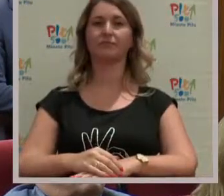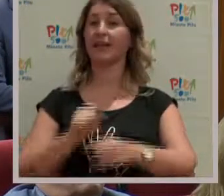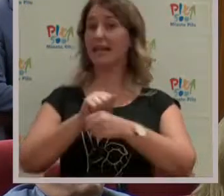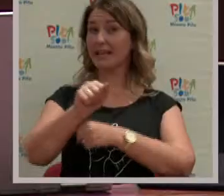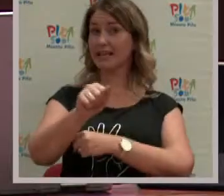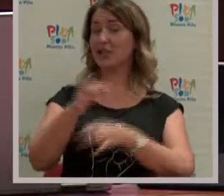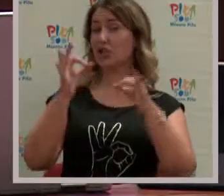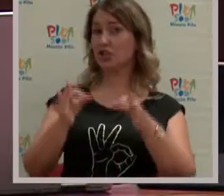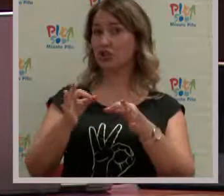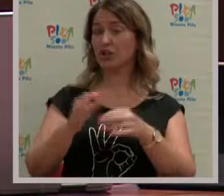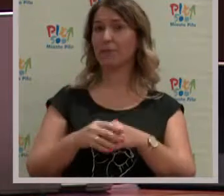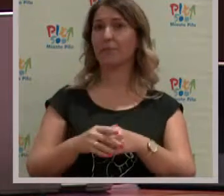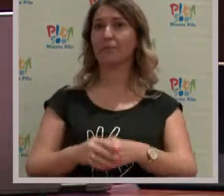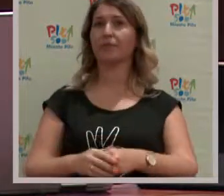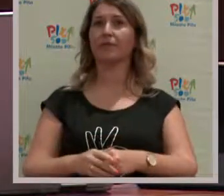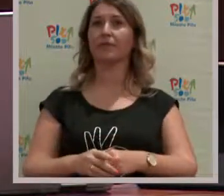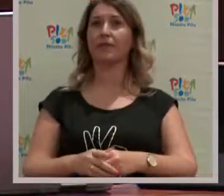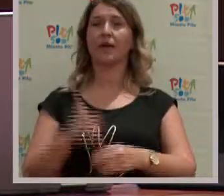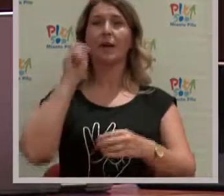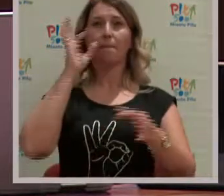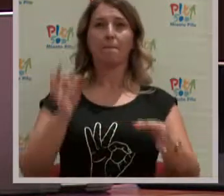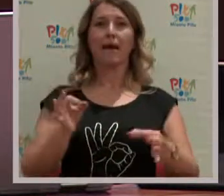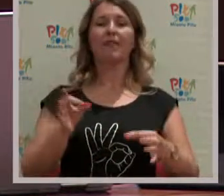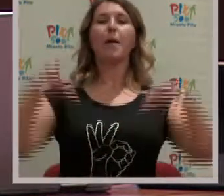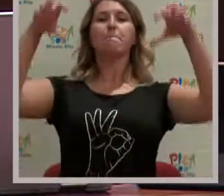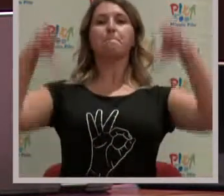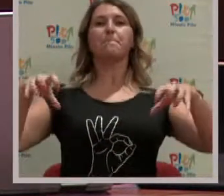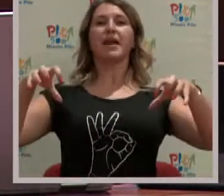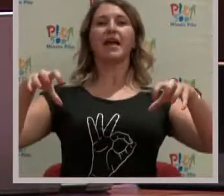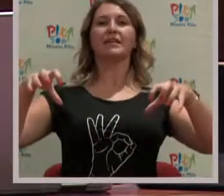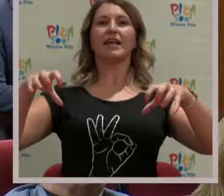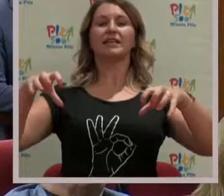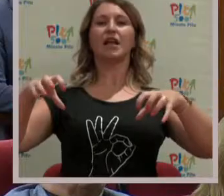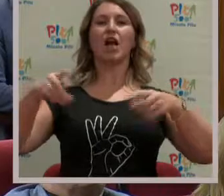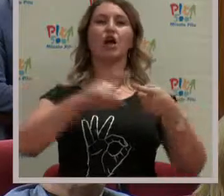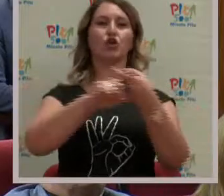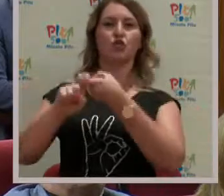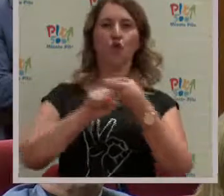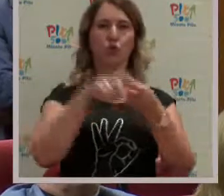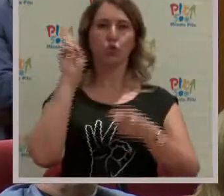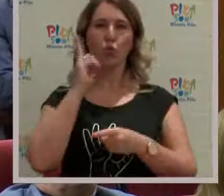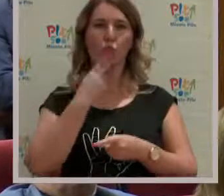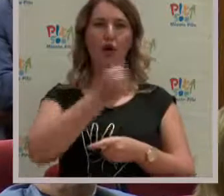pana Krzysztofa Kotyniewicza, prezesa zarządu głównego Polskiego Związku Głuchych.